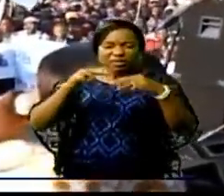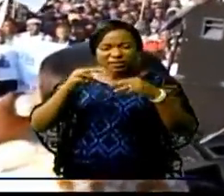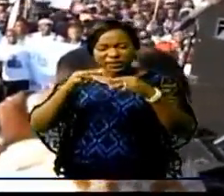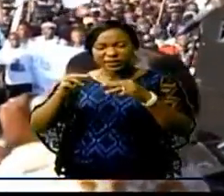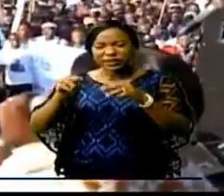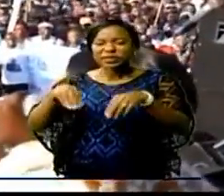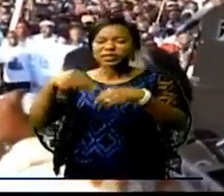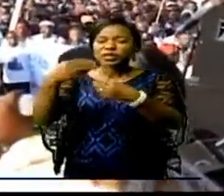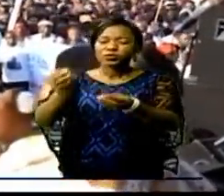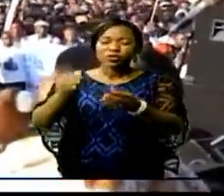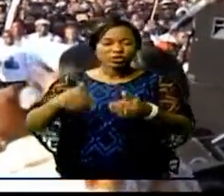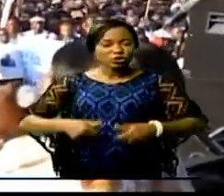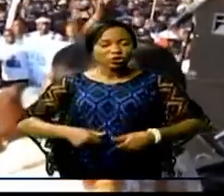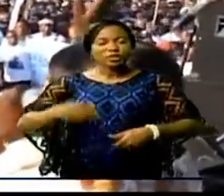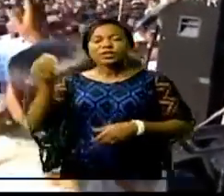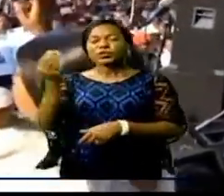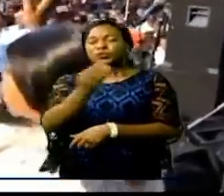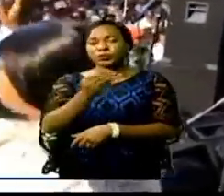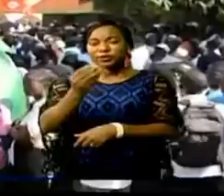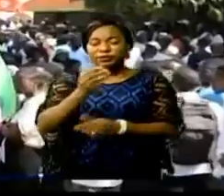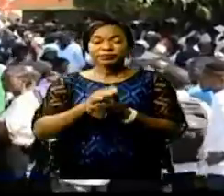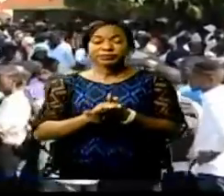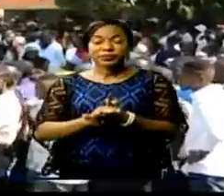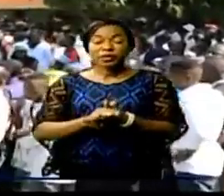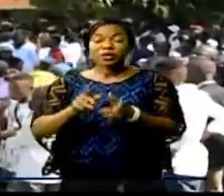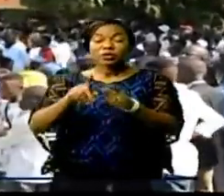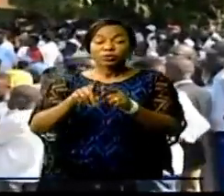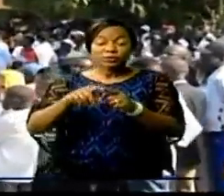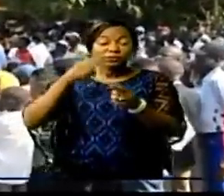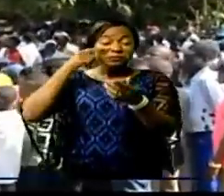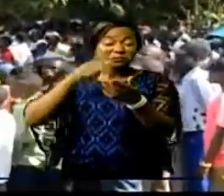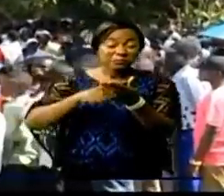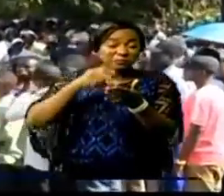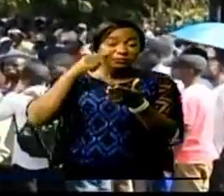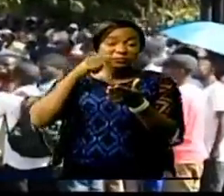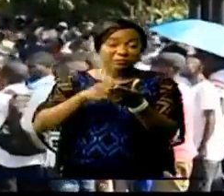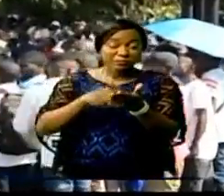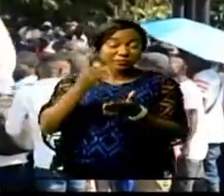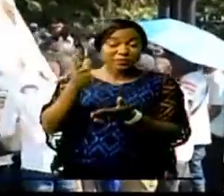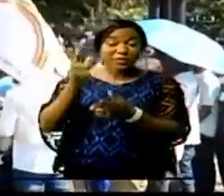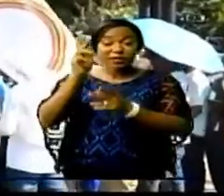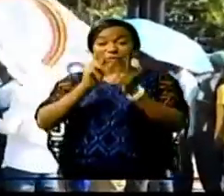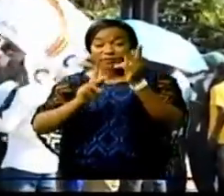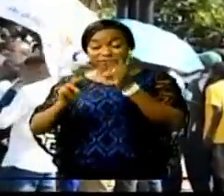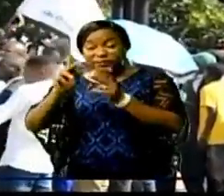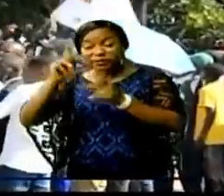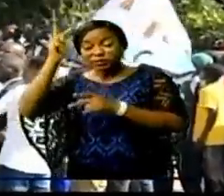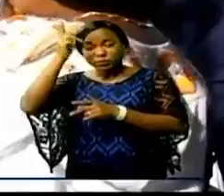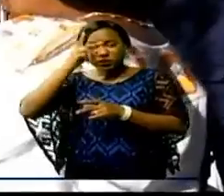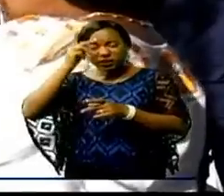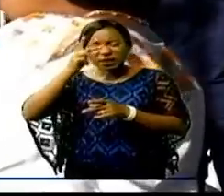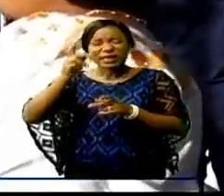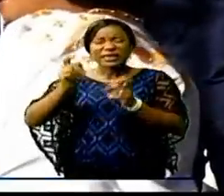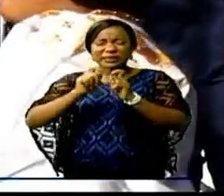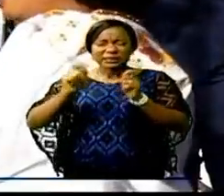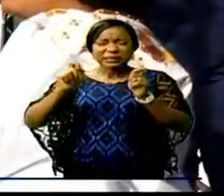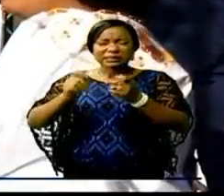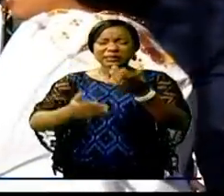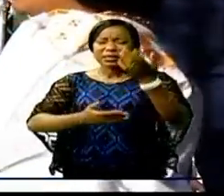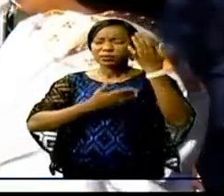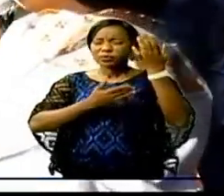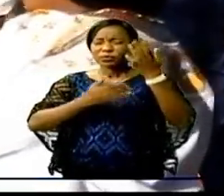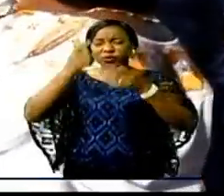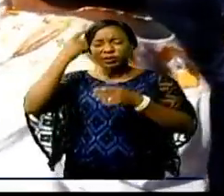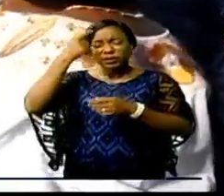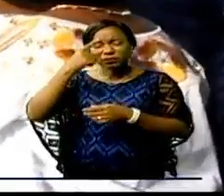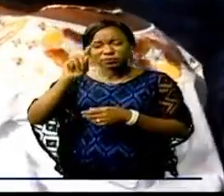Manonina à la jeunesse de Kikwit. Le constat est sans équivoque, car cette visite politique était très bénéfique pour la jeunesse et